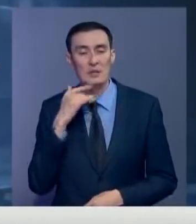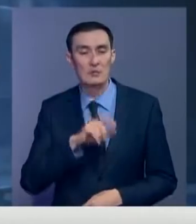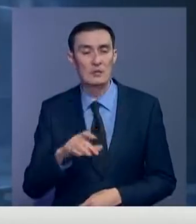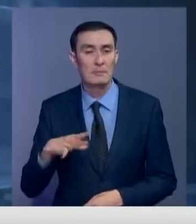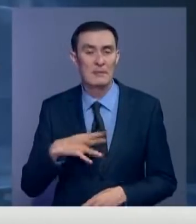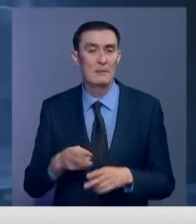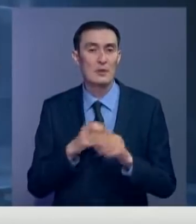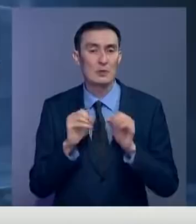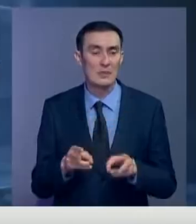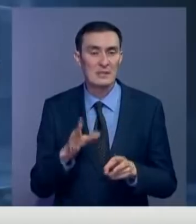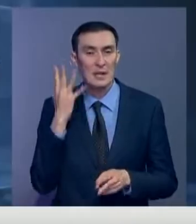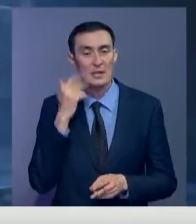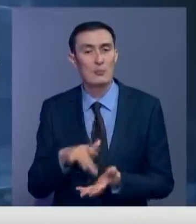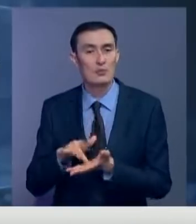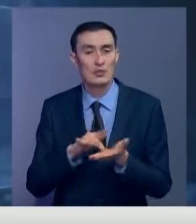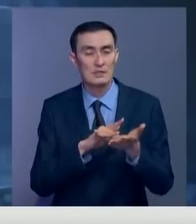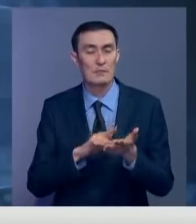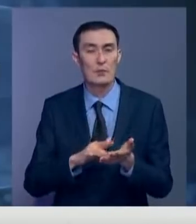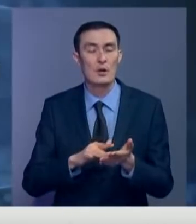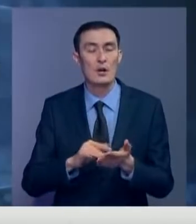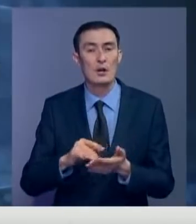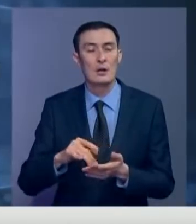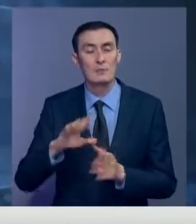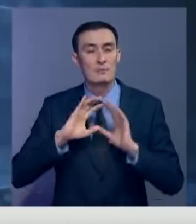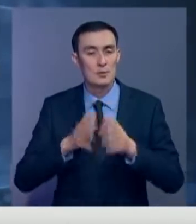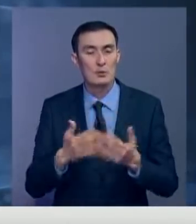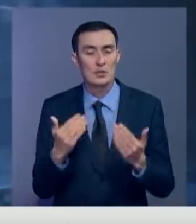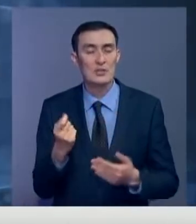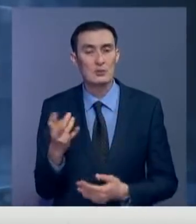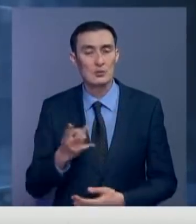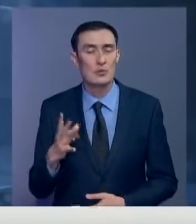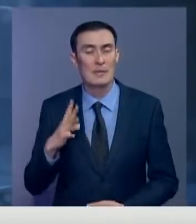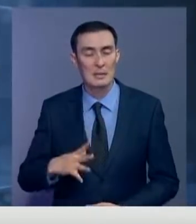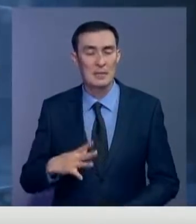быть в безопасности и путешествовать по стране и миру. Давайте наберемся немного терпения.